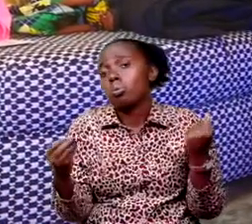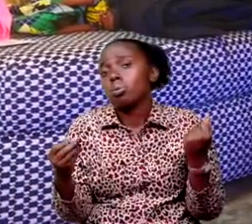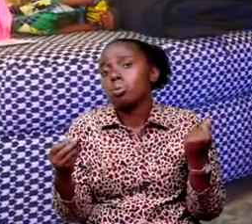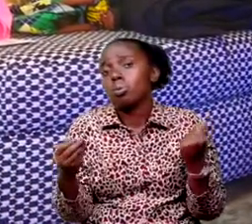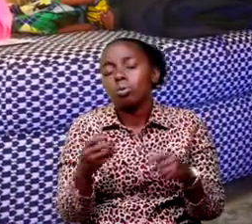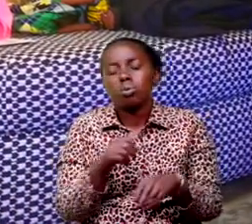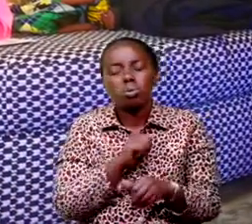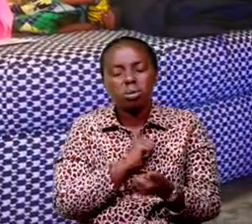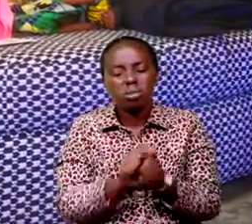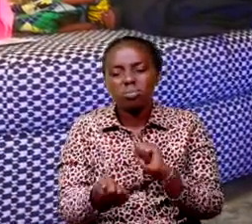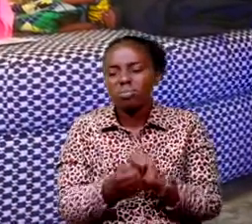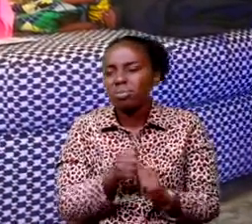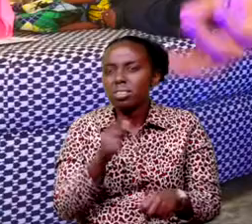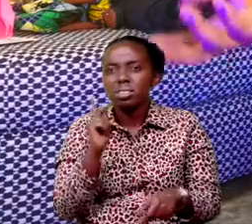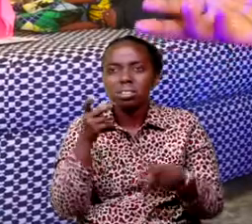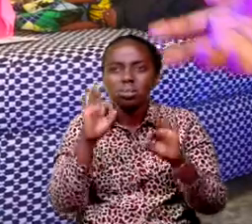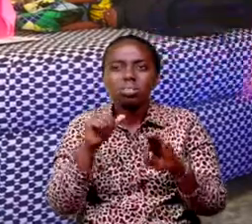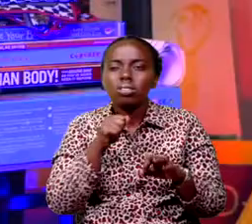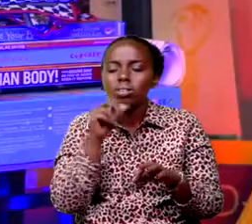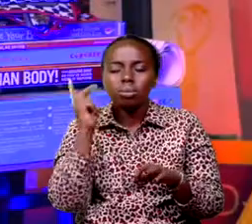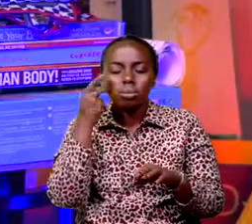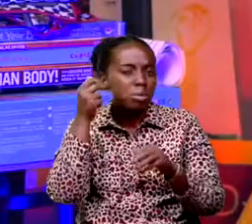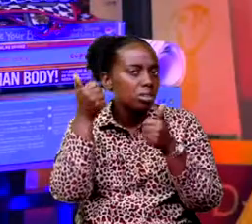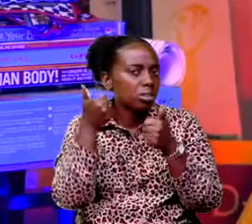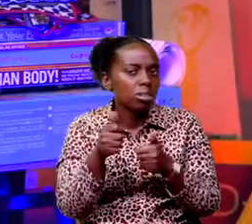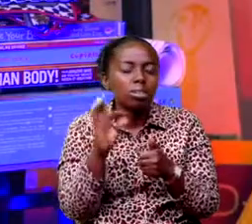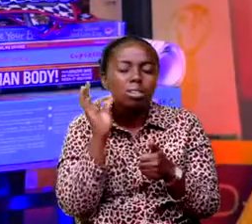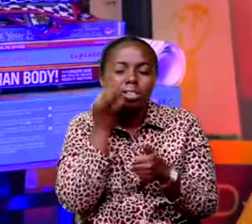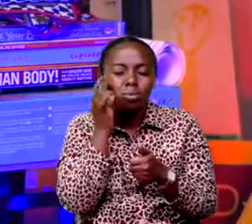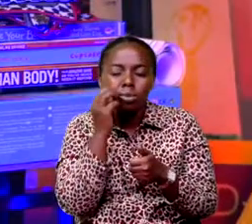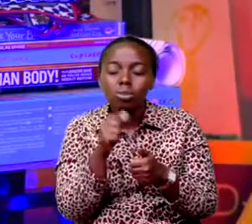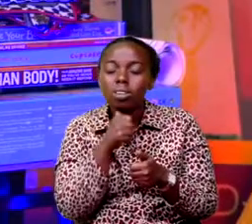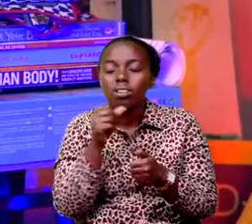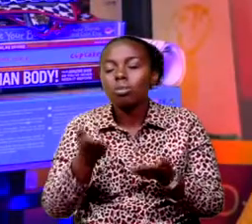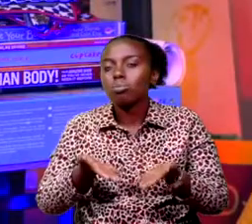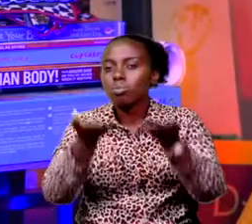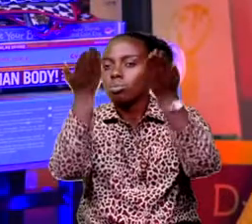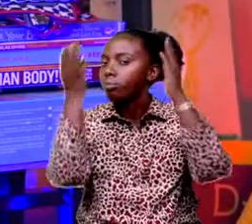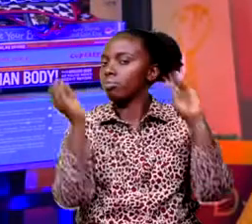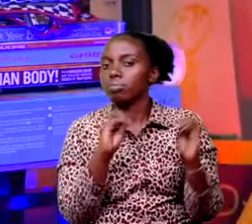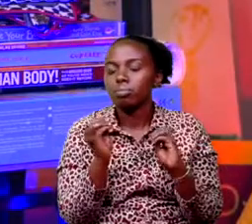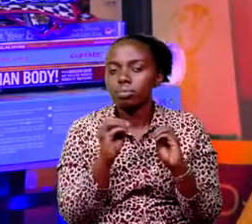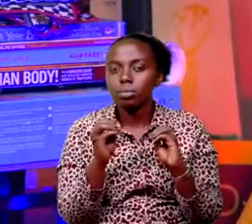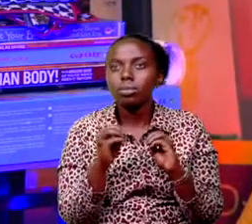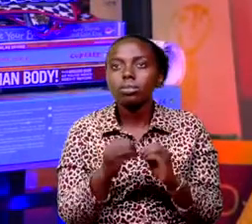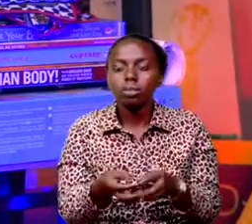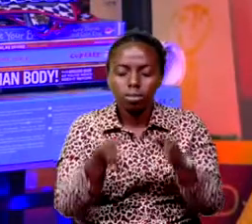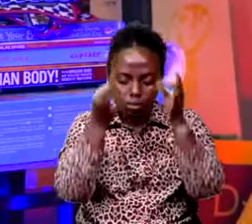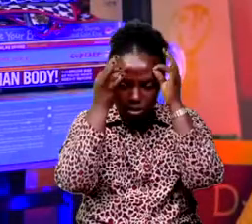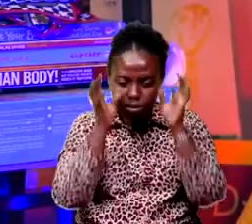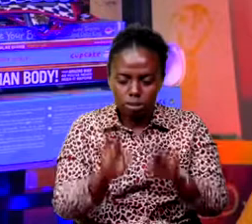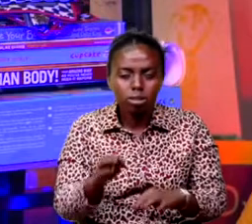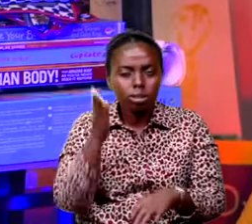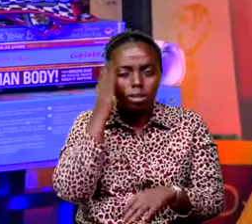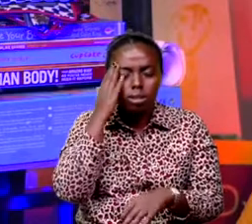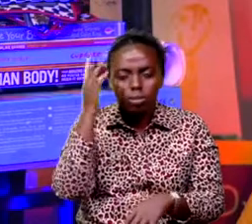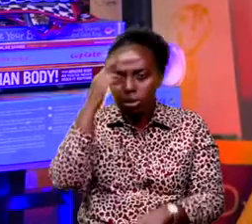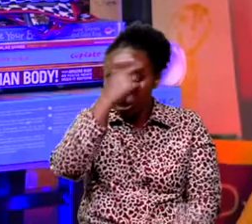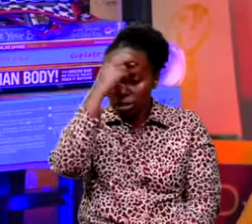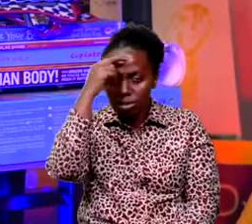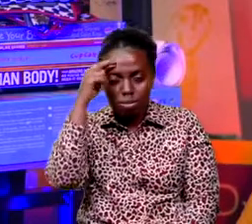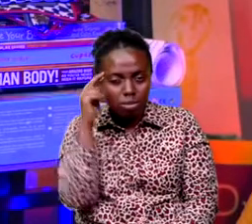warumbye warangiritse ibintu ntabwo bimeze neza ntabwo imbuto zigeze zikura nibwo kwiyemeza akamenya